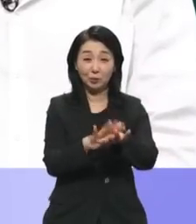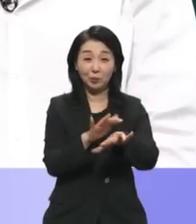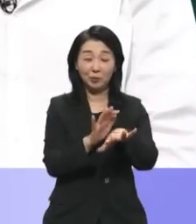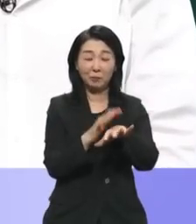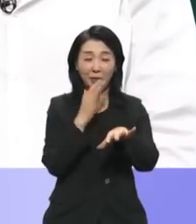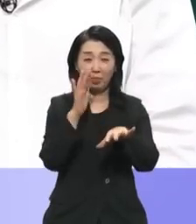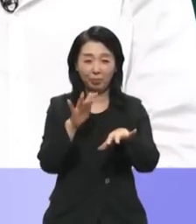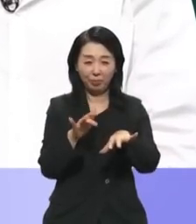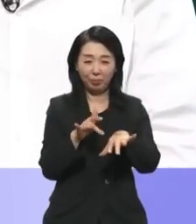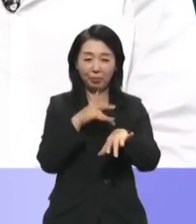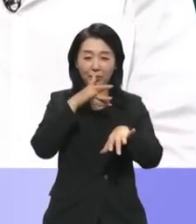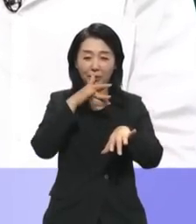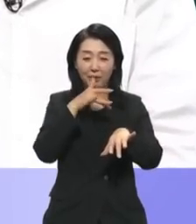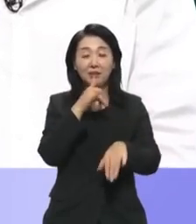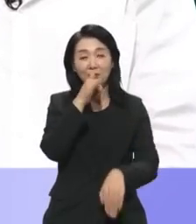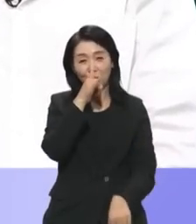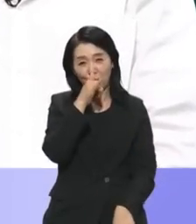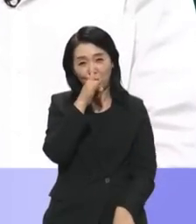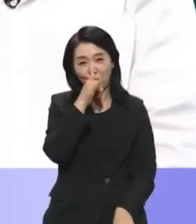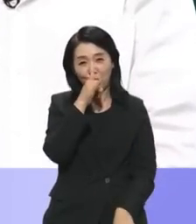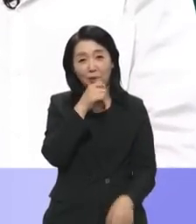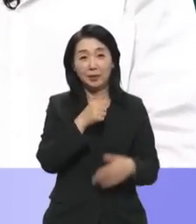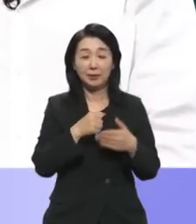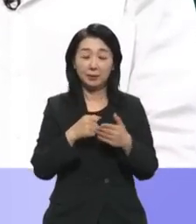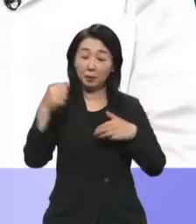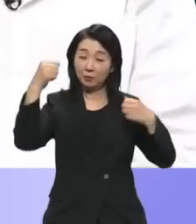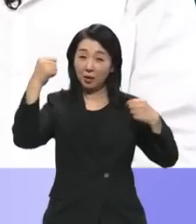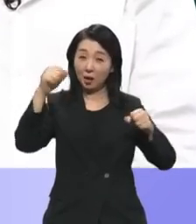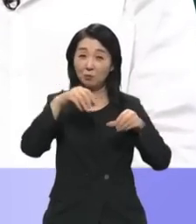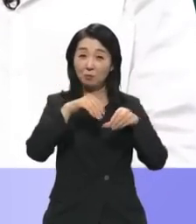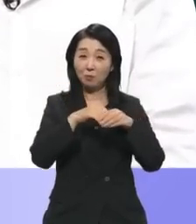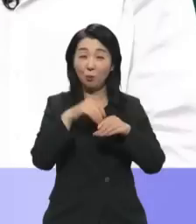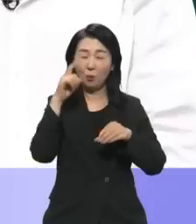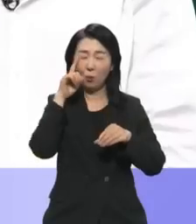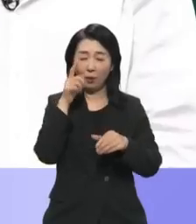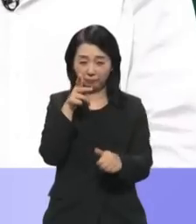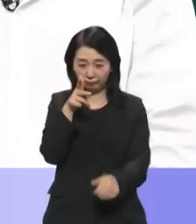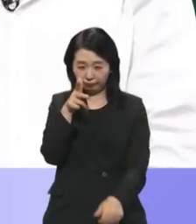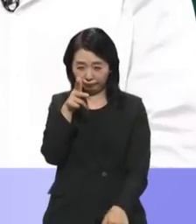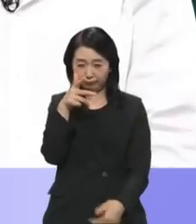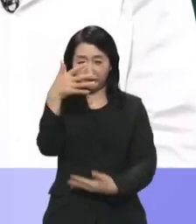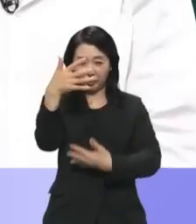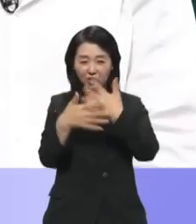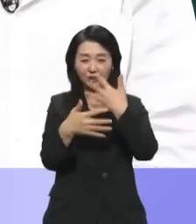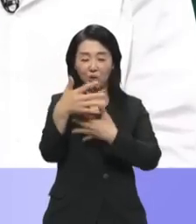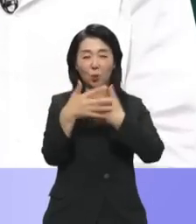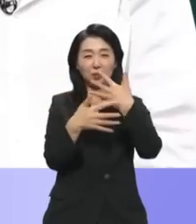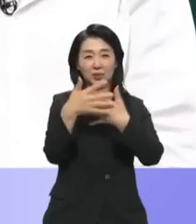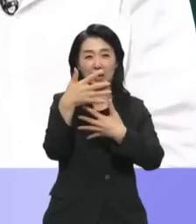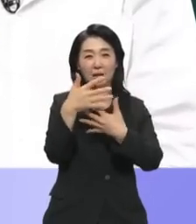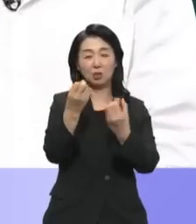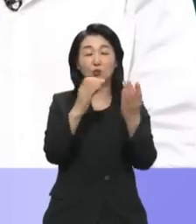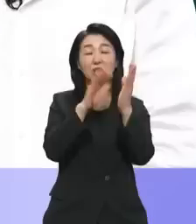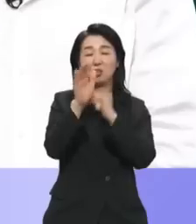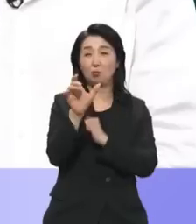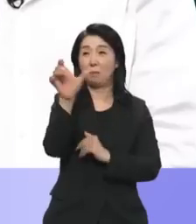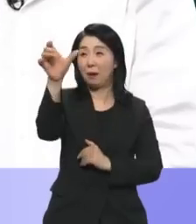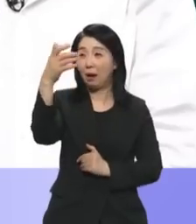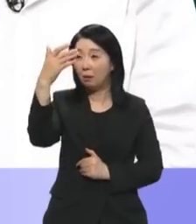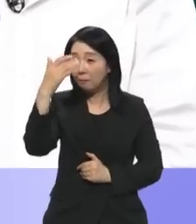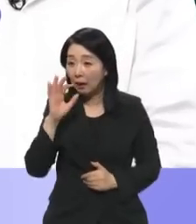신체 부위를 만지는 행위였기 소위 직캠 영상이이 축제 이후에 퍼지면서 한